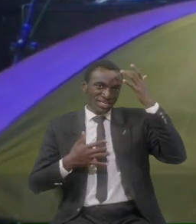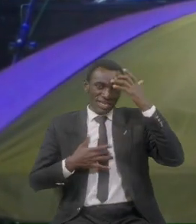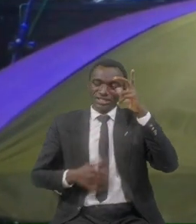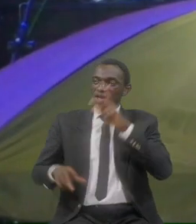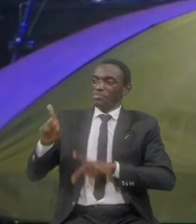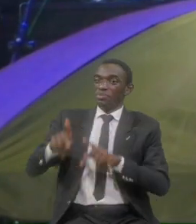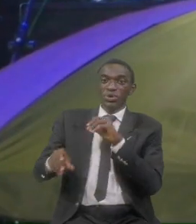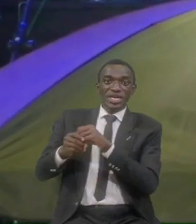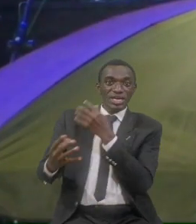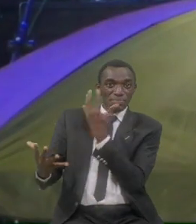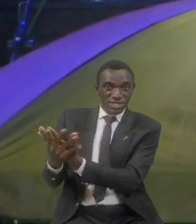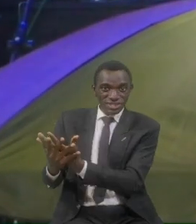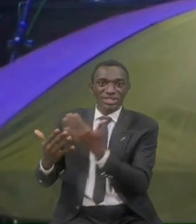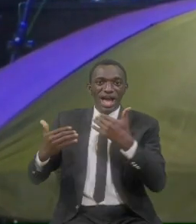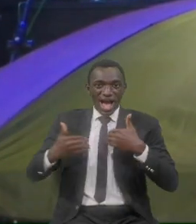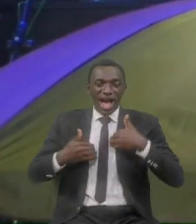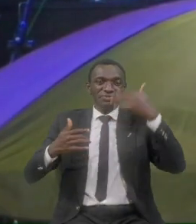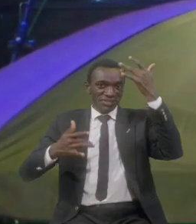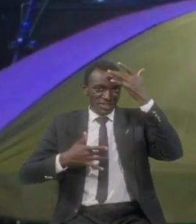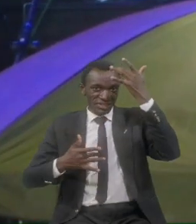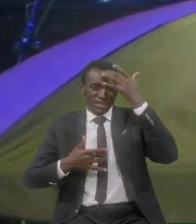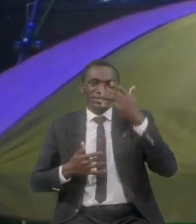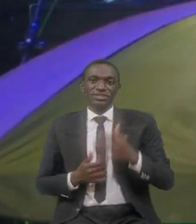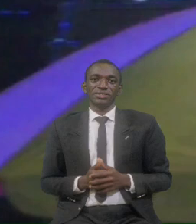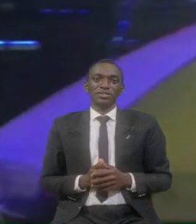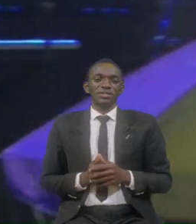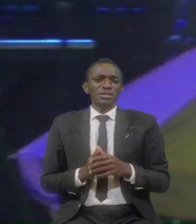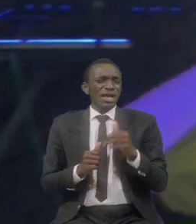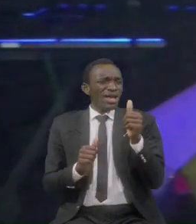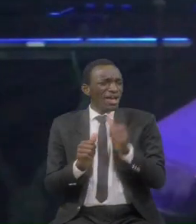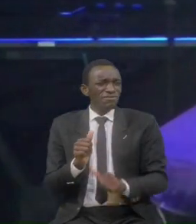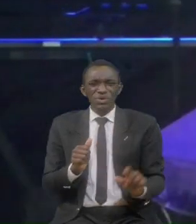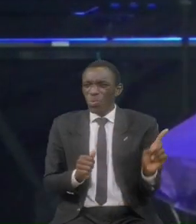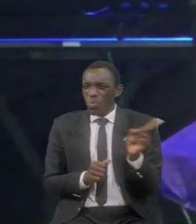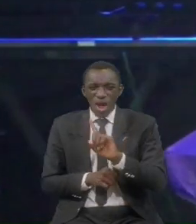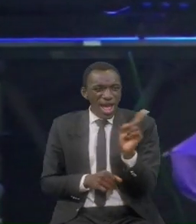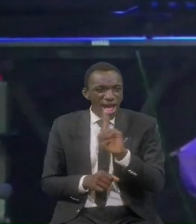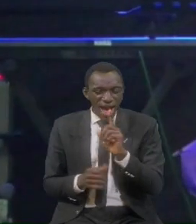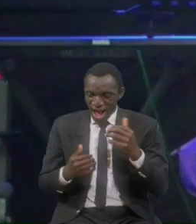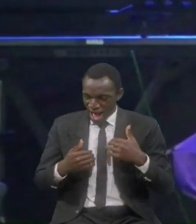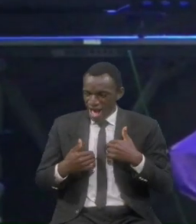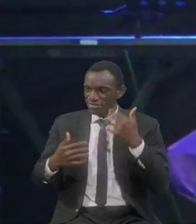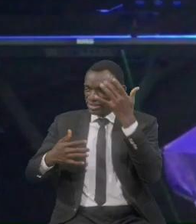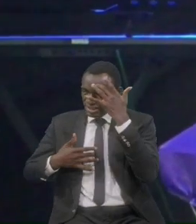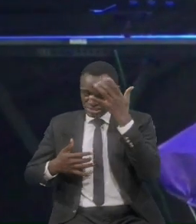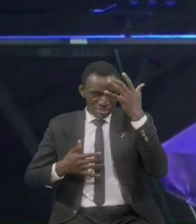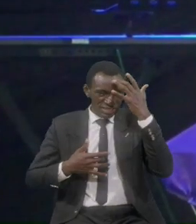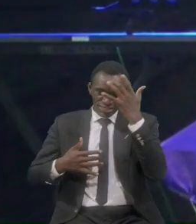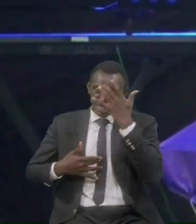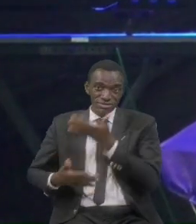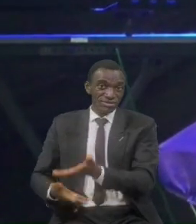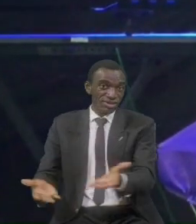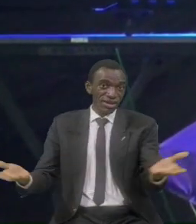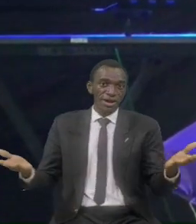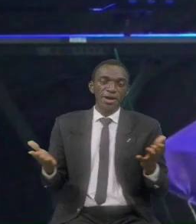in the prison, na adito sa kulungan, sickness everywhere. Maskin asa ka dunay sakit. But when